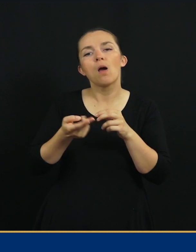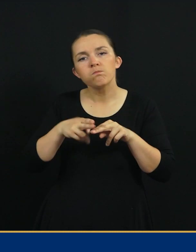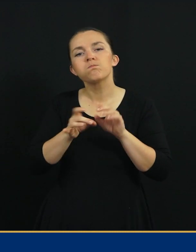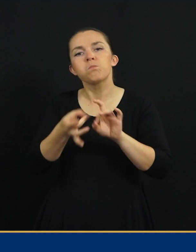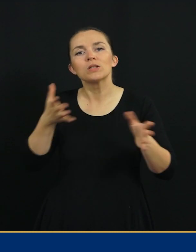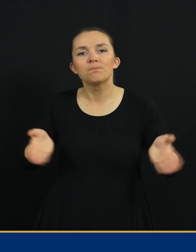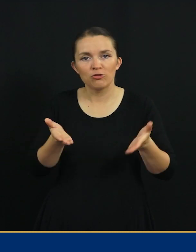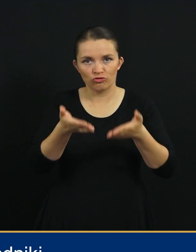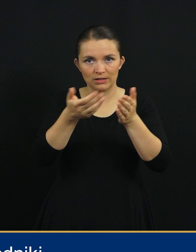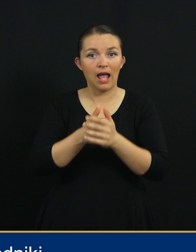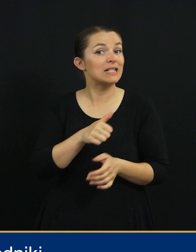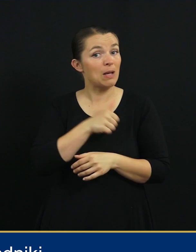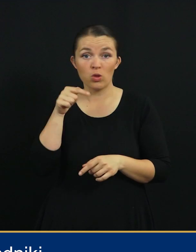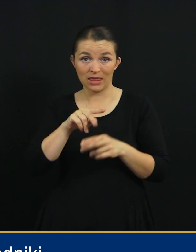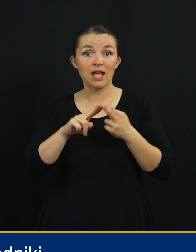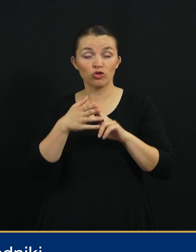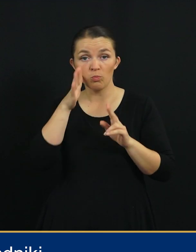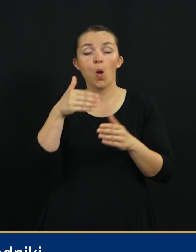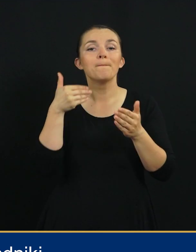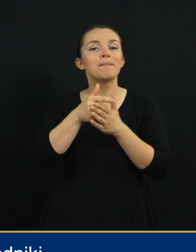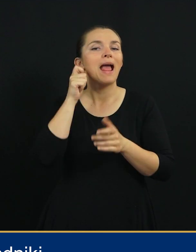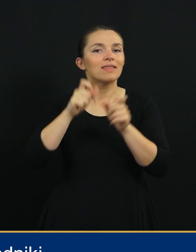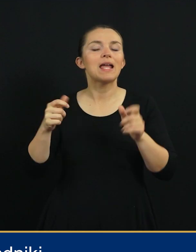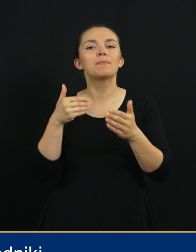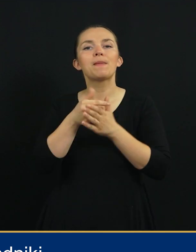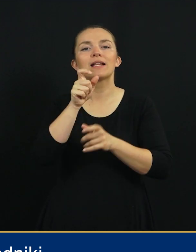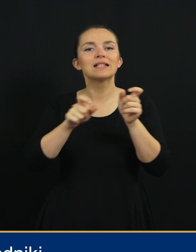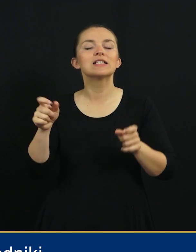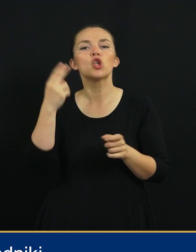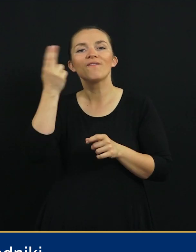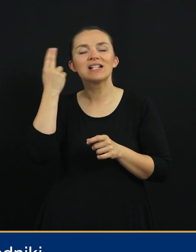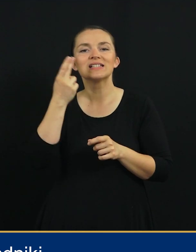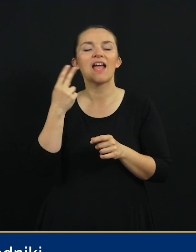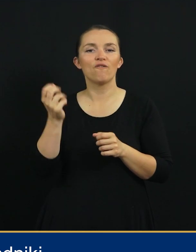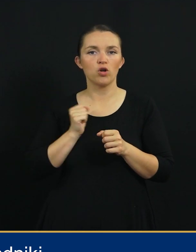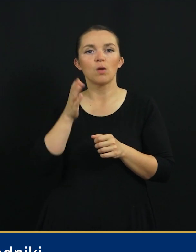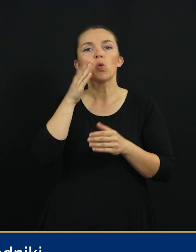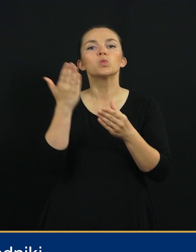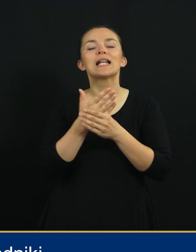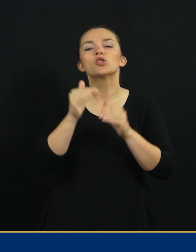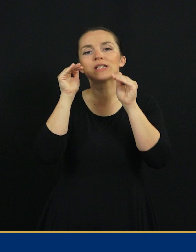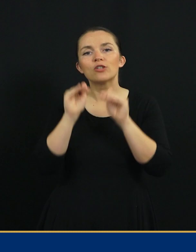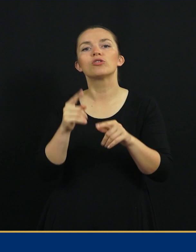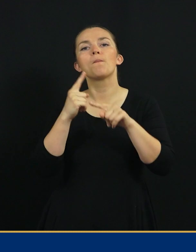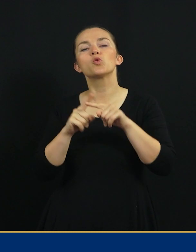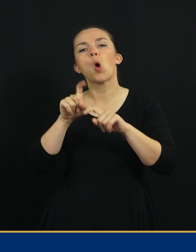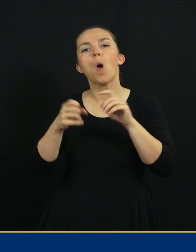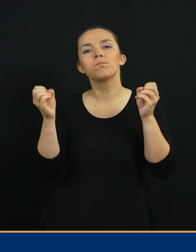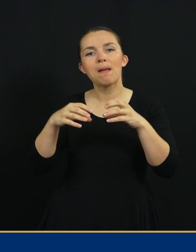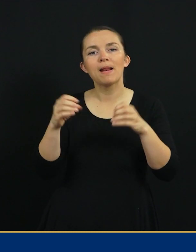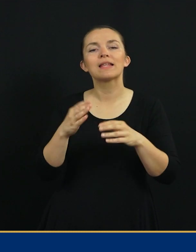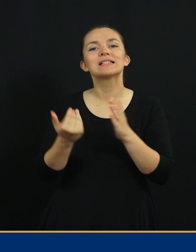pospešita. Le tako bodo pripadnice in pripadniki Slovenske vojske ustrezno zaščiteni in opremljeni